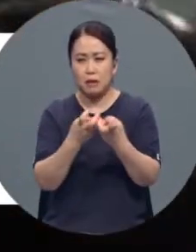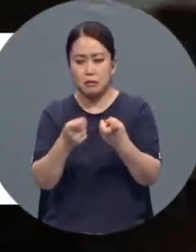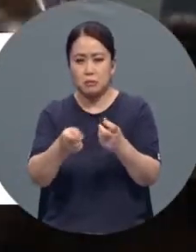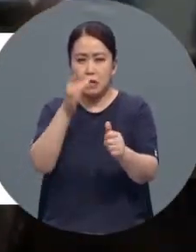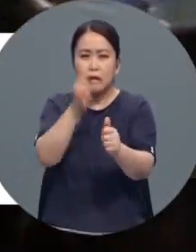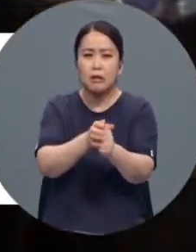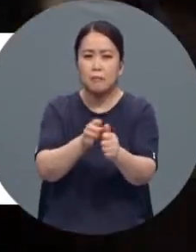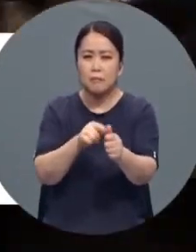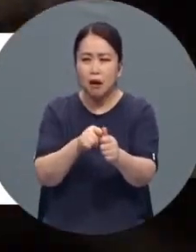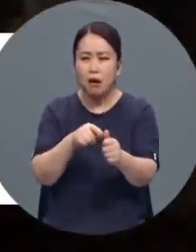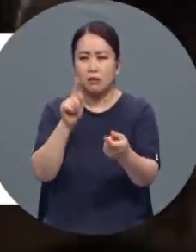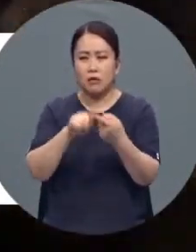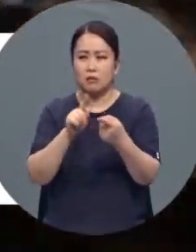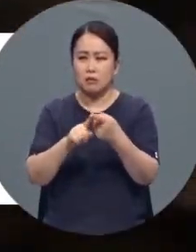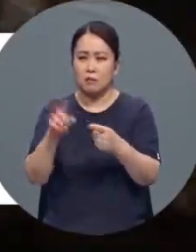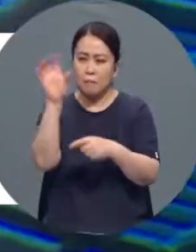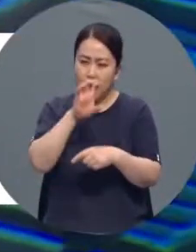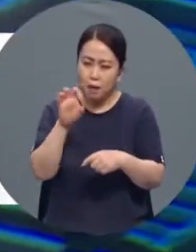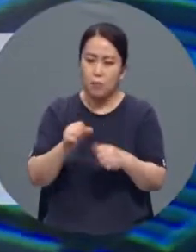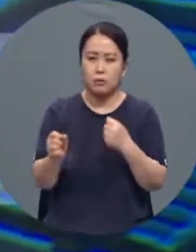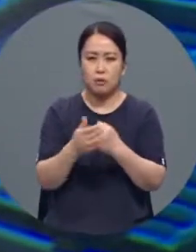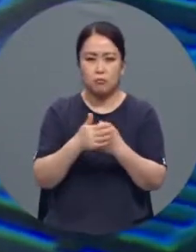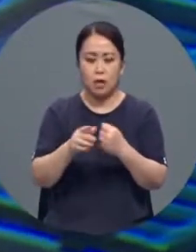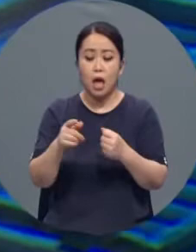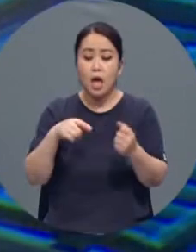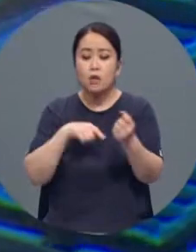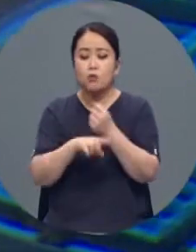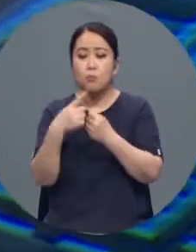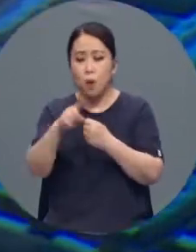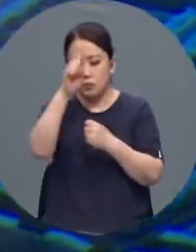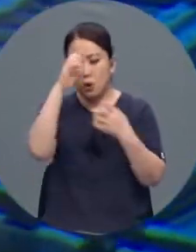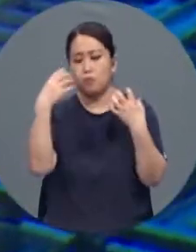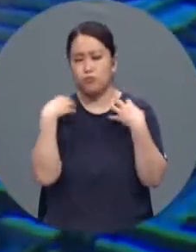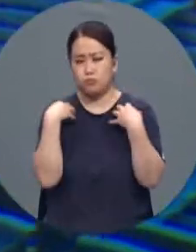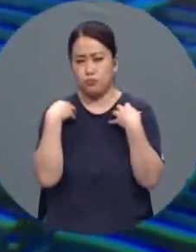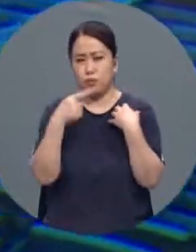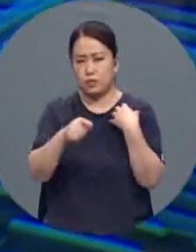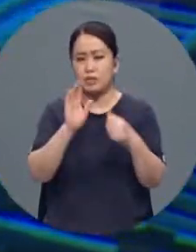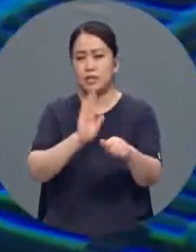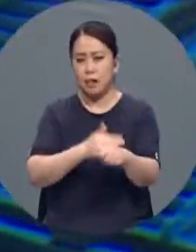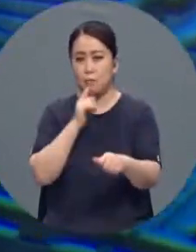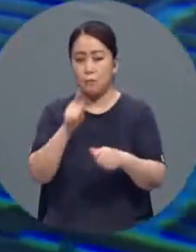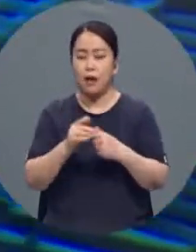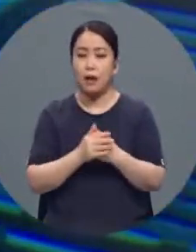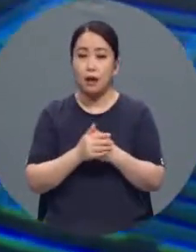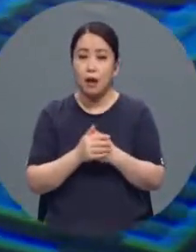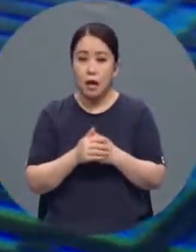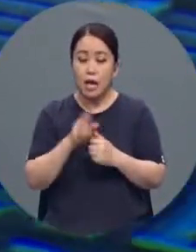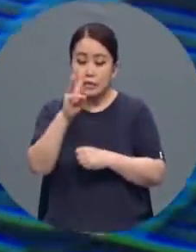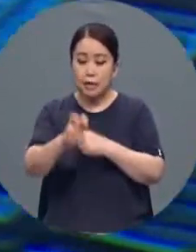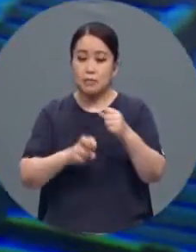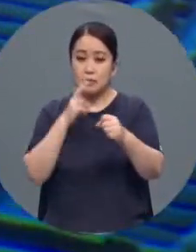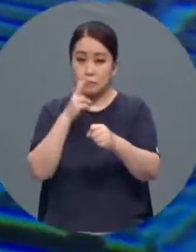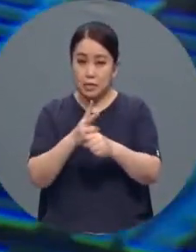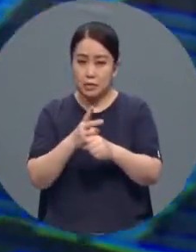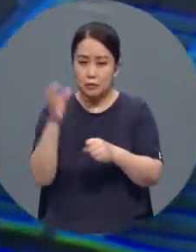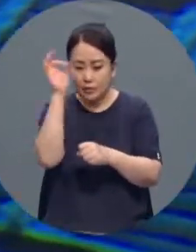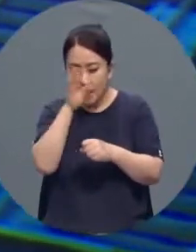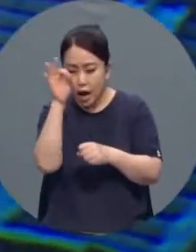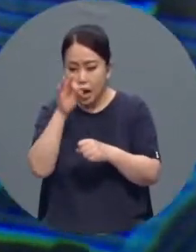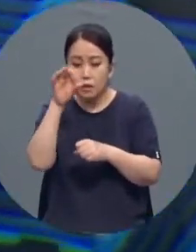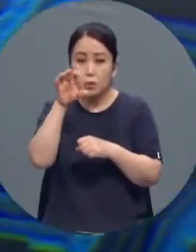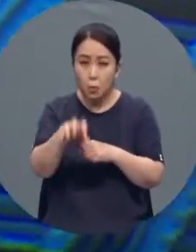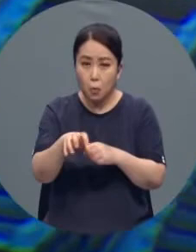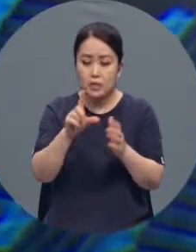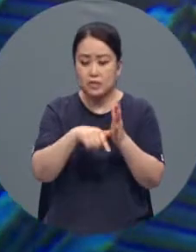만든 원인이 정부에 있다. 고준이 방패장을 찾아 나선 지 32년. 이렇게 허송 세월